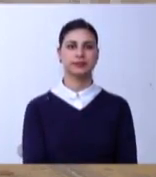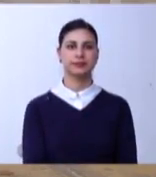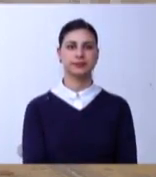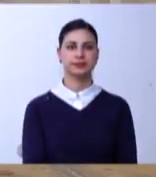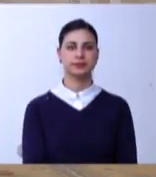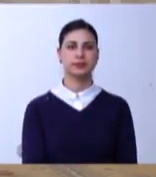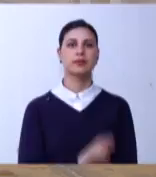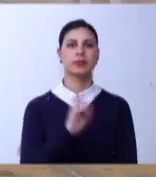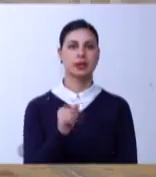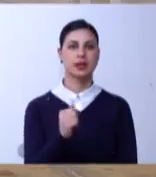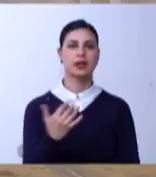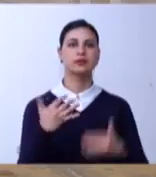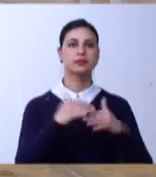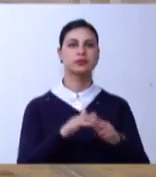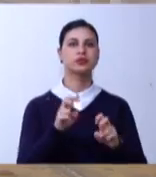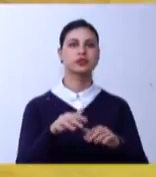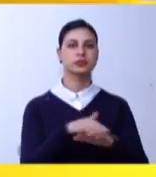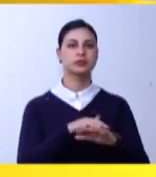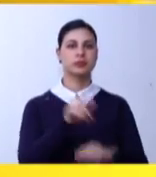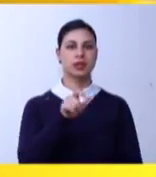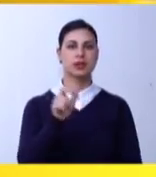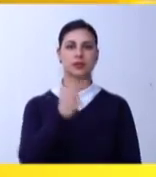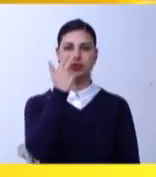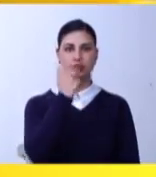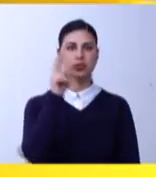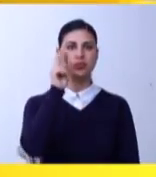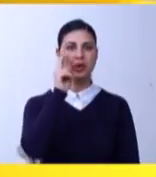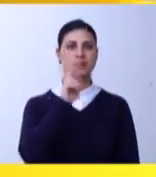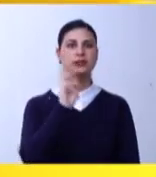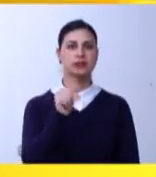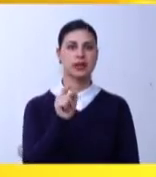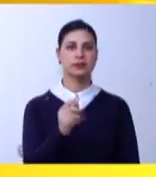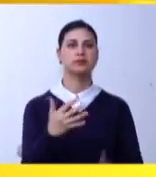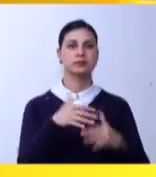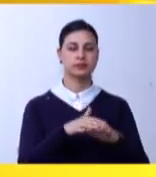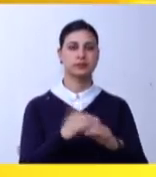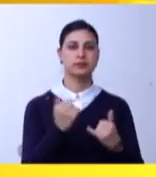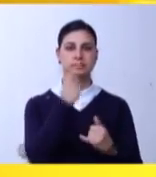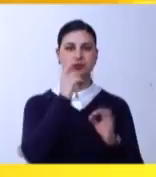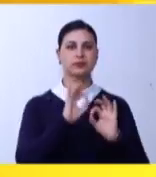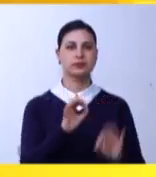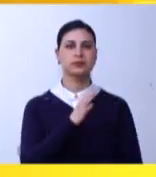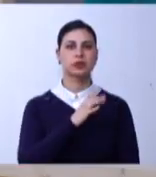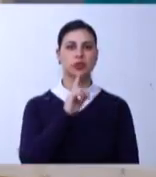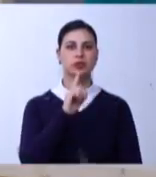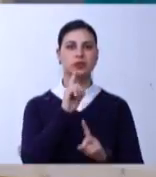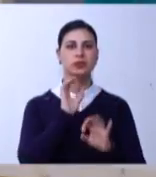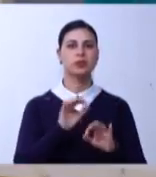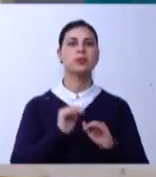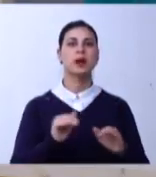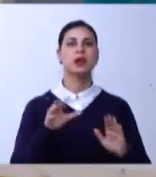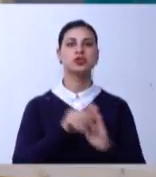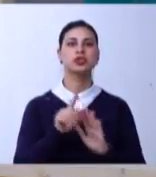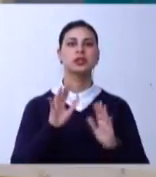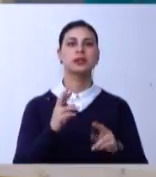და სოციალიზაციის საკითხი, ვთქვათ, ტუალეტის ჩვევა და სოციალიზაცია. წეხან დაიწყე შესაუბარი, ბახში რა ხდება,